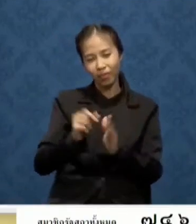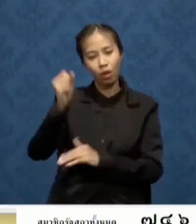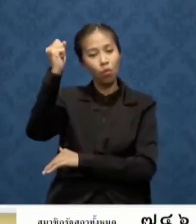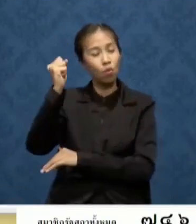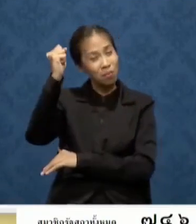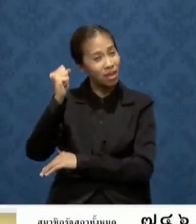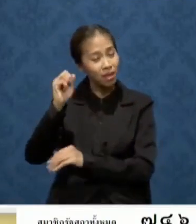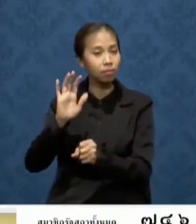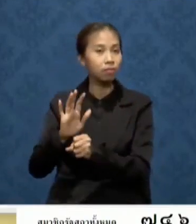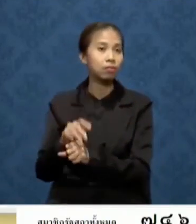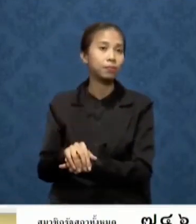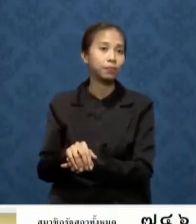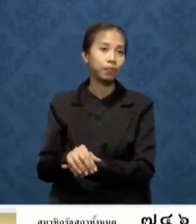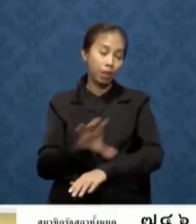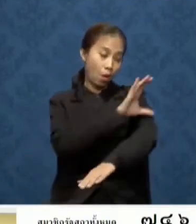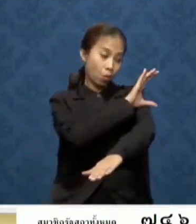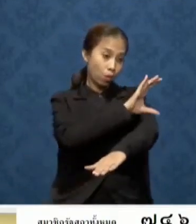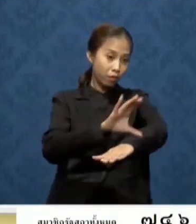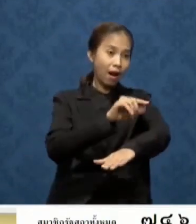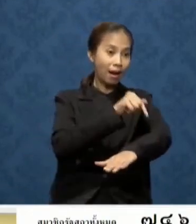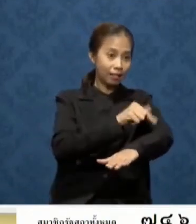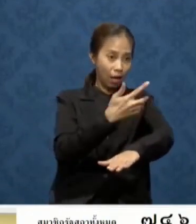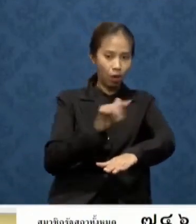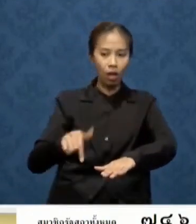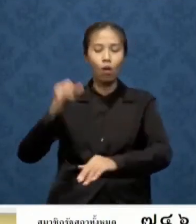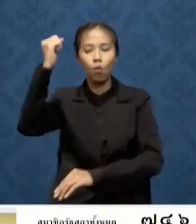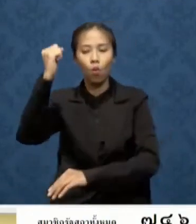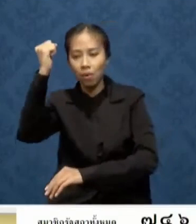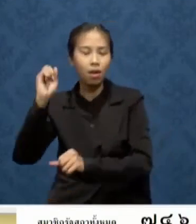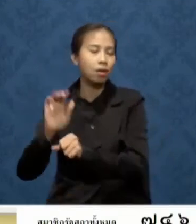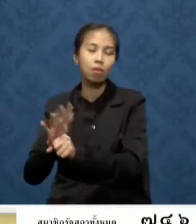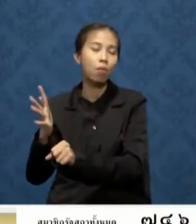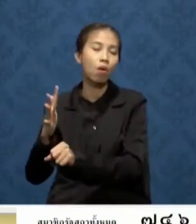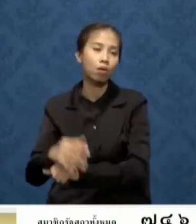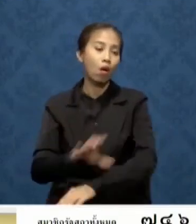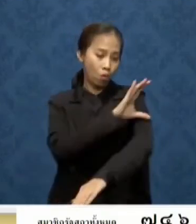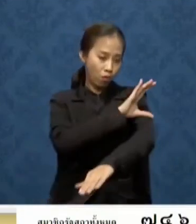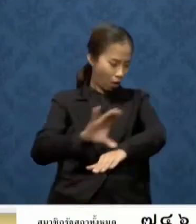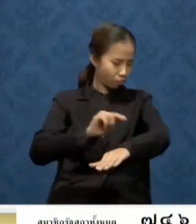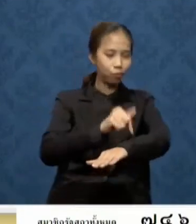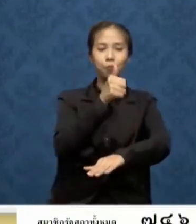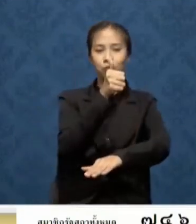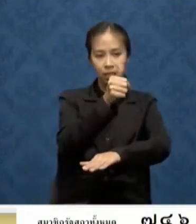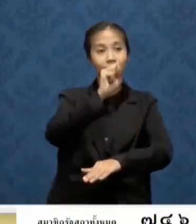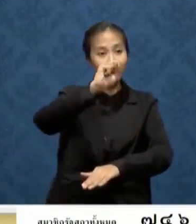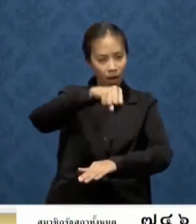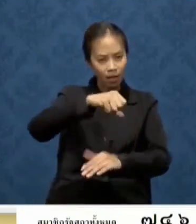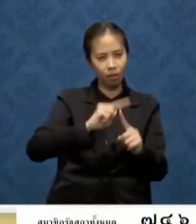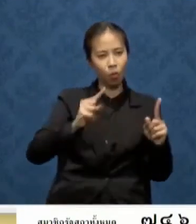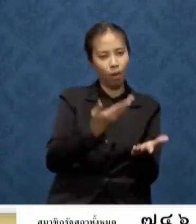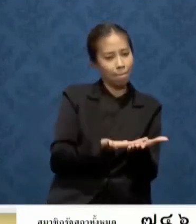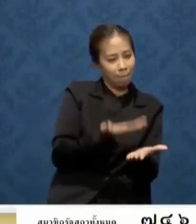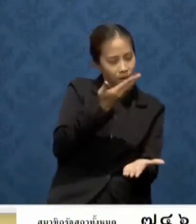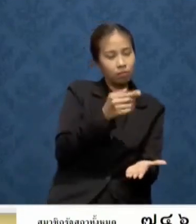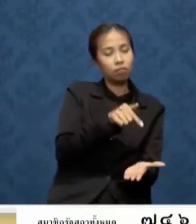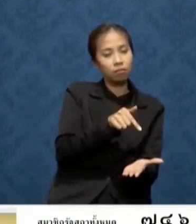ฟ้าก็คือถเม fรไฟ้าจรงจนะครับแต่มนตนทนสูงค่ด